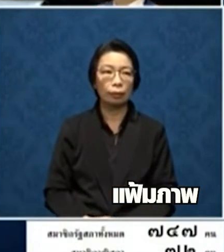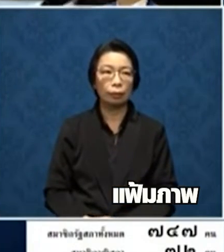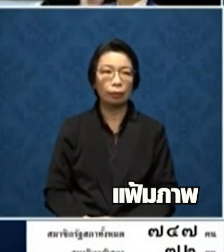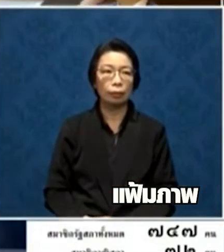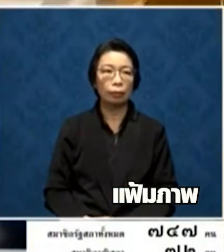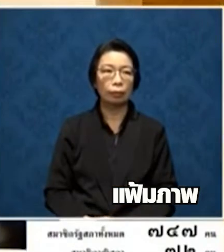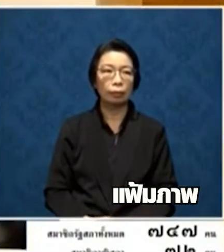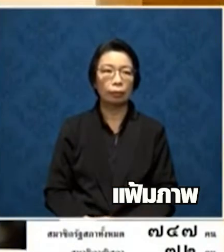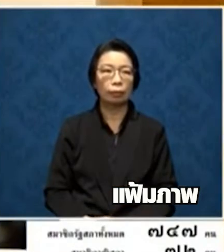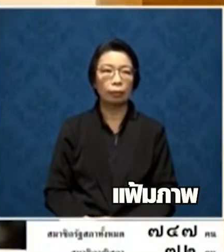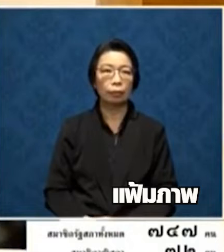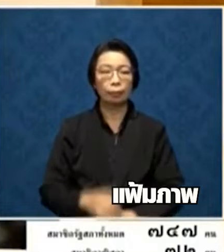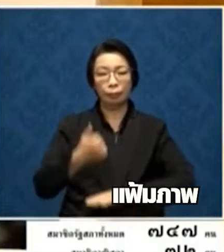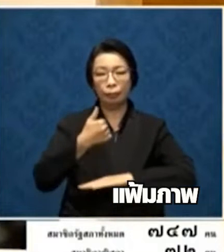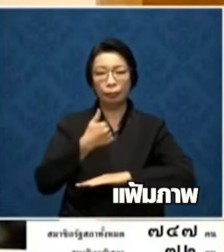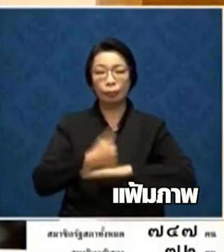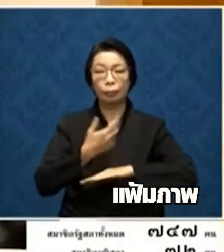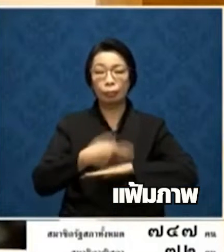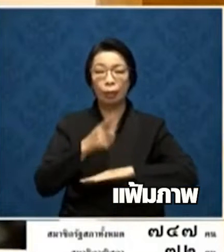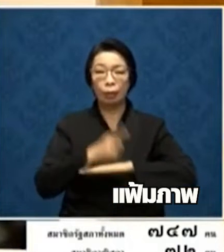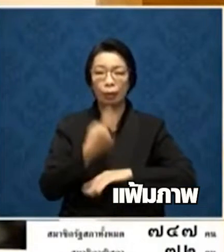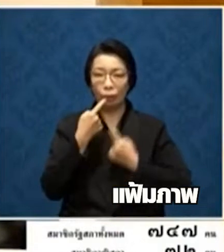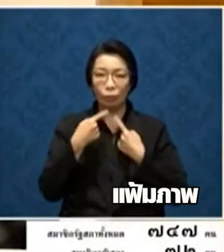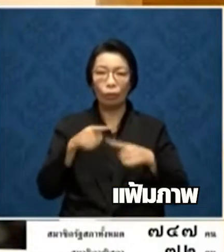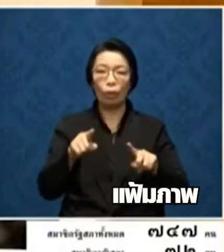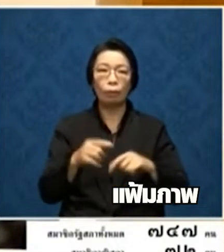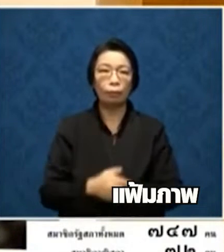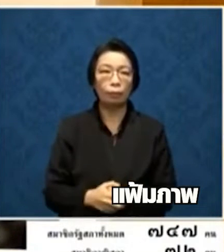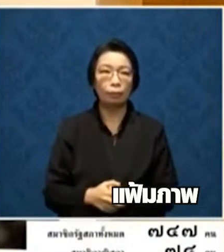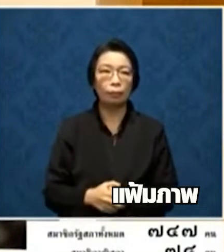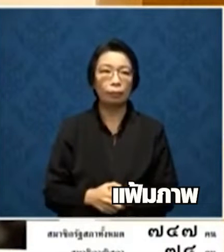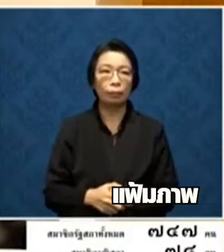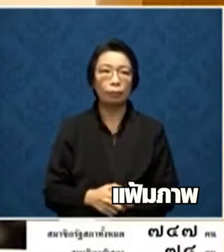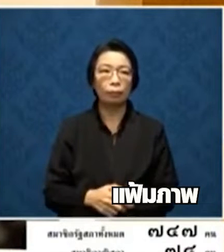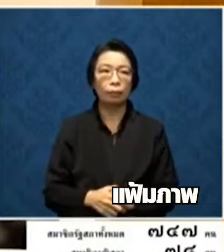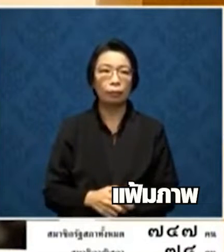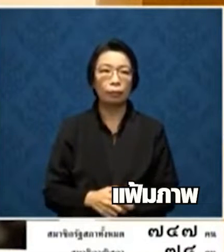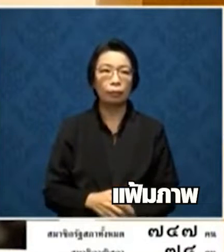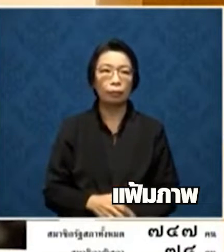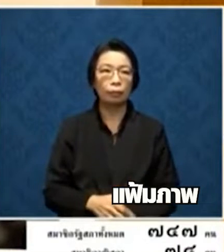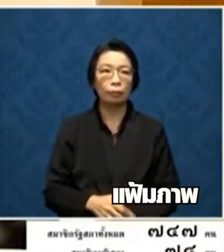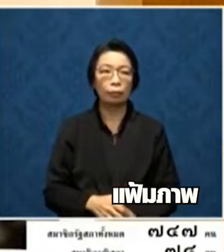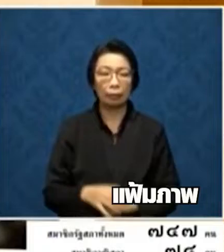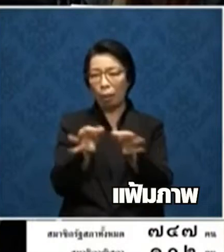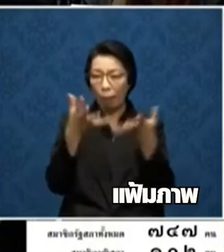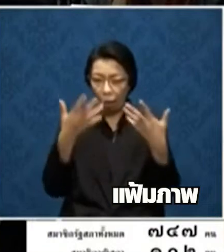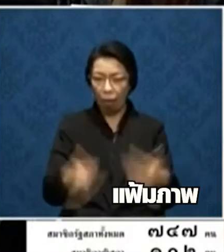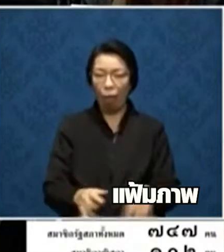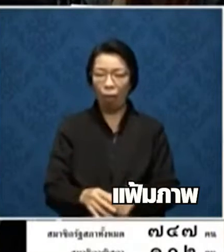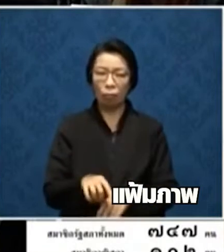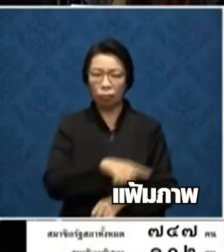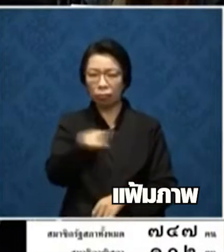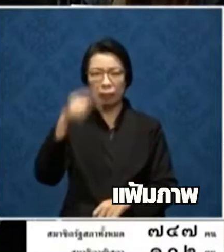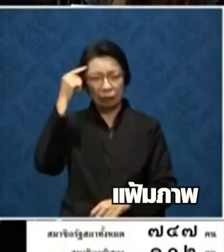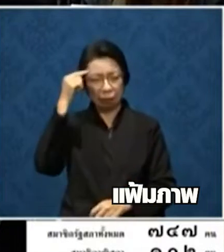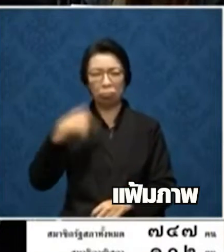เมื่อไม่พอใจพรรคการเมืองที่ตนสังกัดก็จะหาเรื่องให้พรรคขับออกจากการเป็นสมาชิกพรรคแล้วค่อยไปหาพรรคสังกัดใหม่ซึ่ง